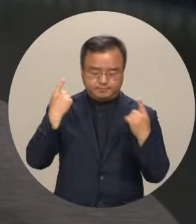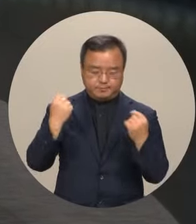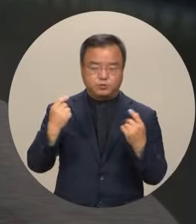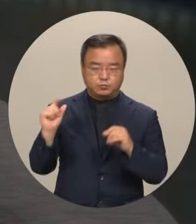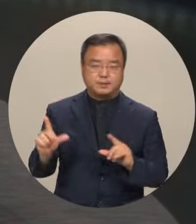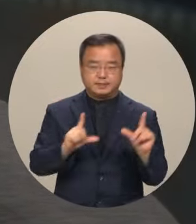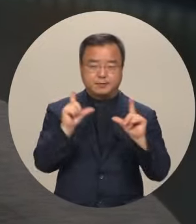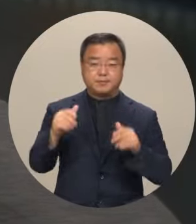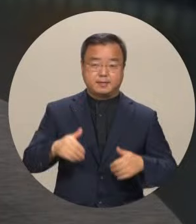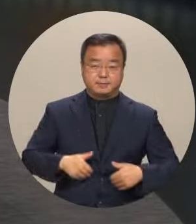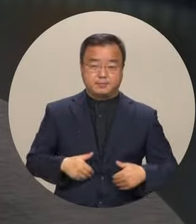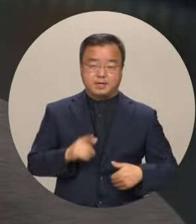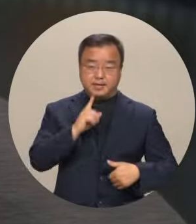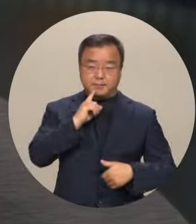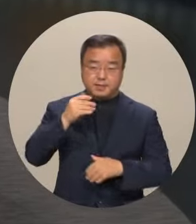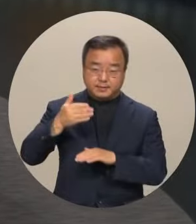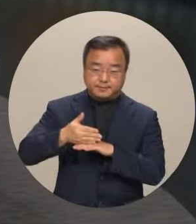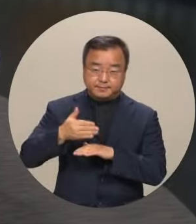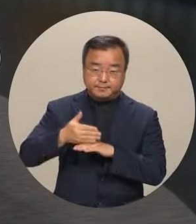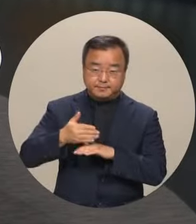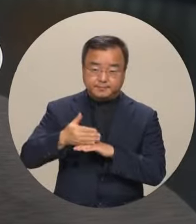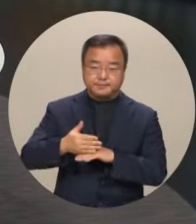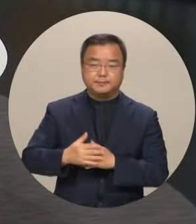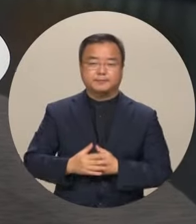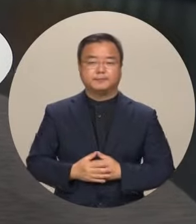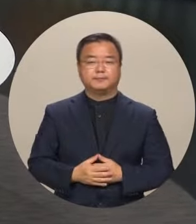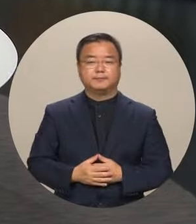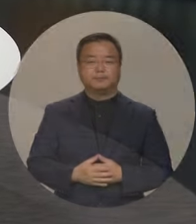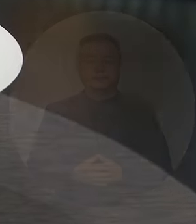필요가 있겠습니다 선생님 오늘 말씀 고맙습니다